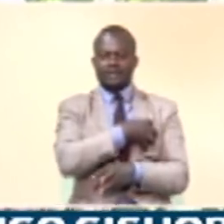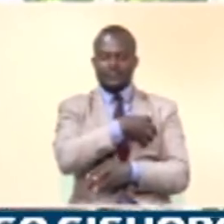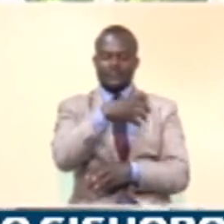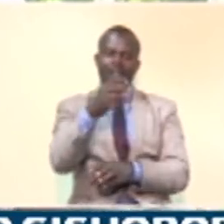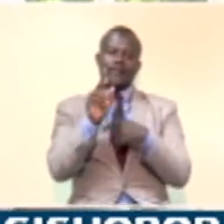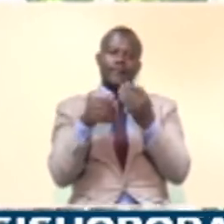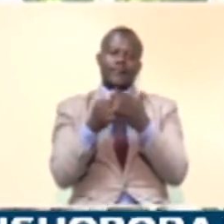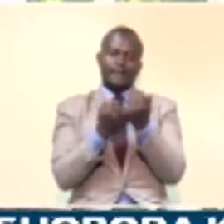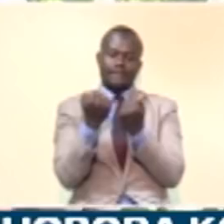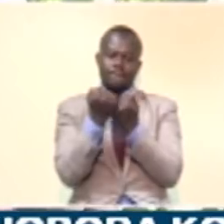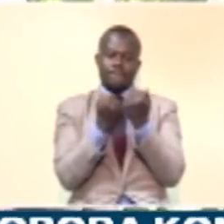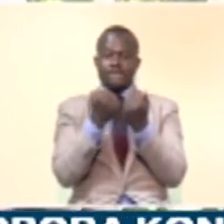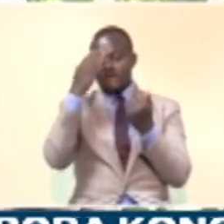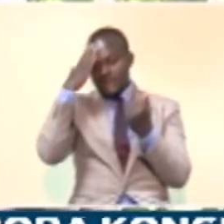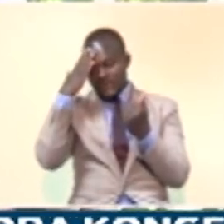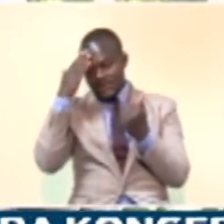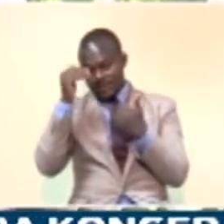abantu nimagirirane kuko